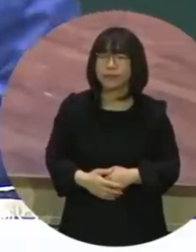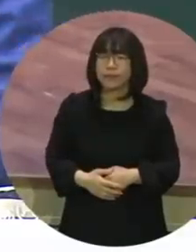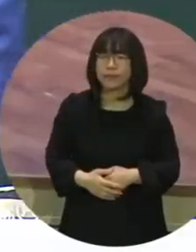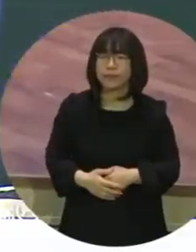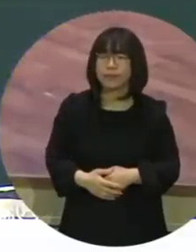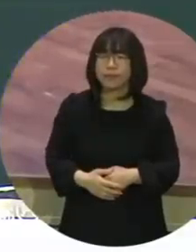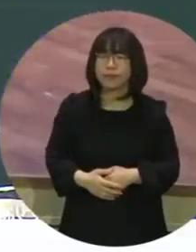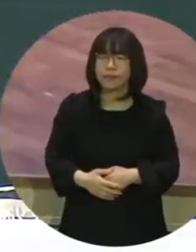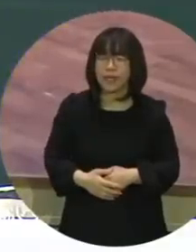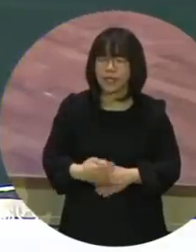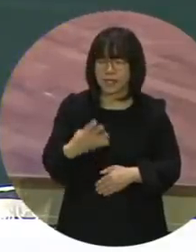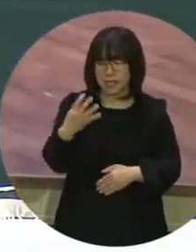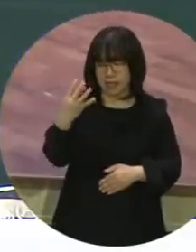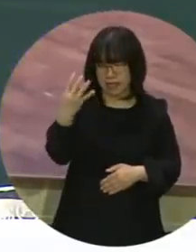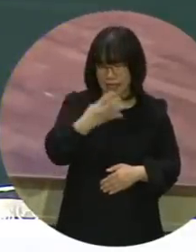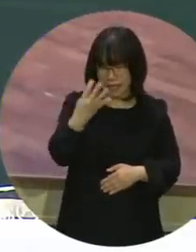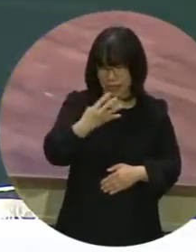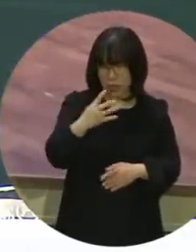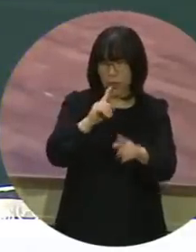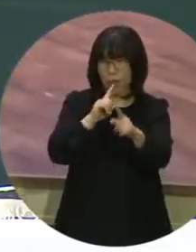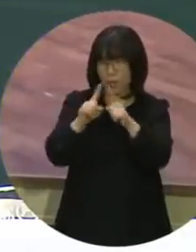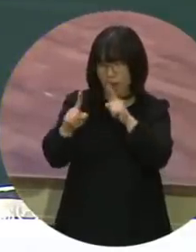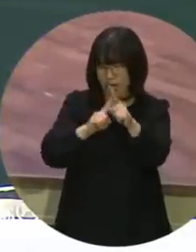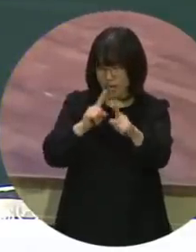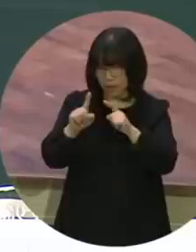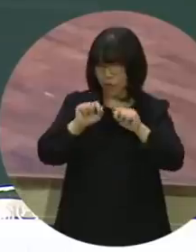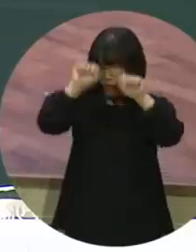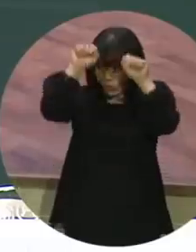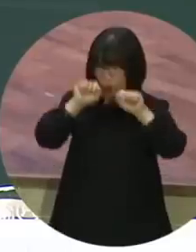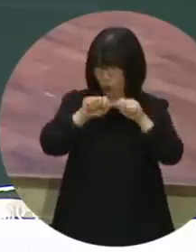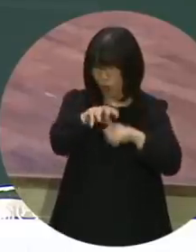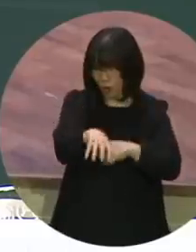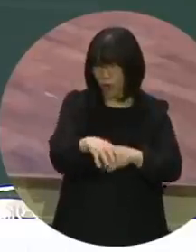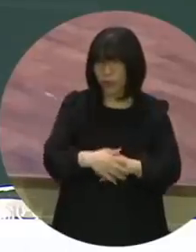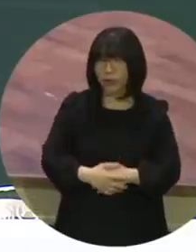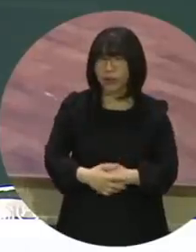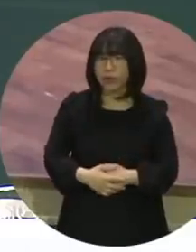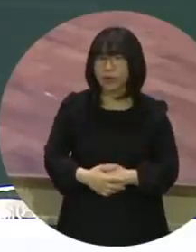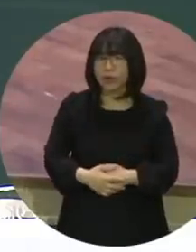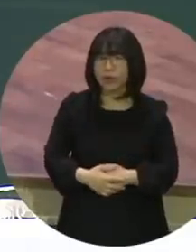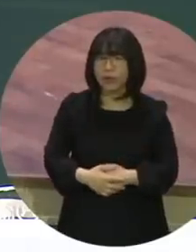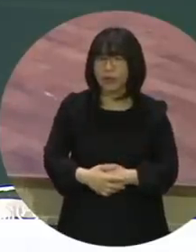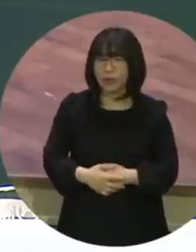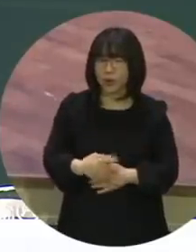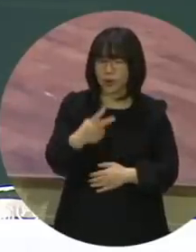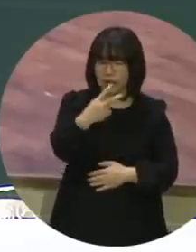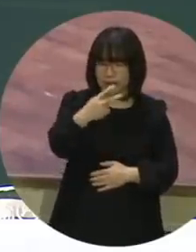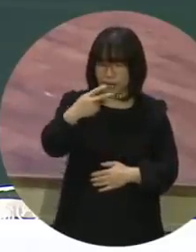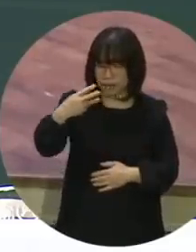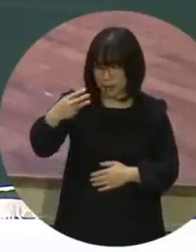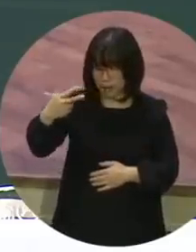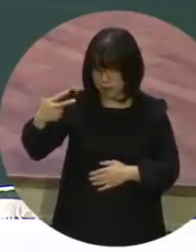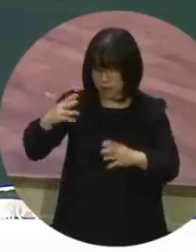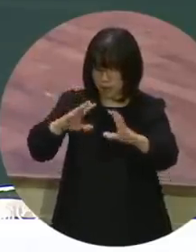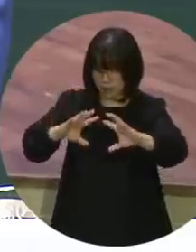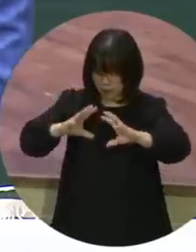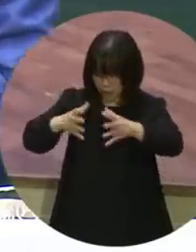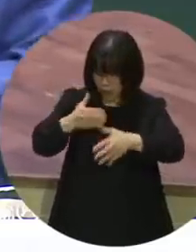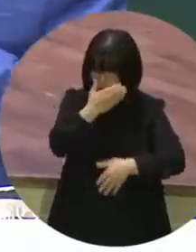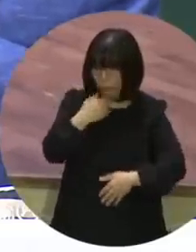뭐요? 사천 말씀. 이거는 사천 말씀 운동 237 나라. 이게